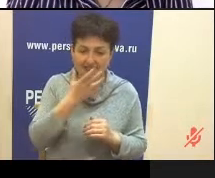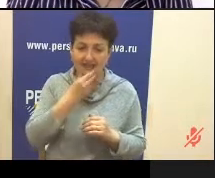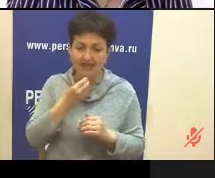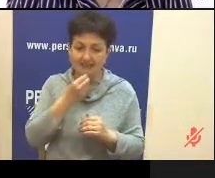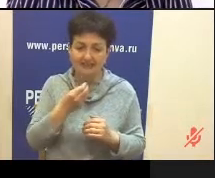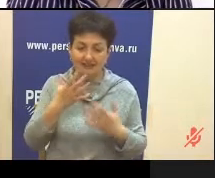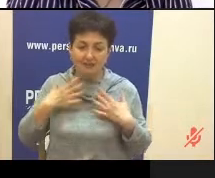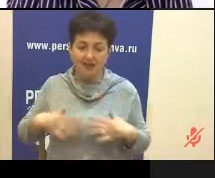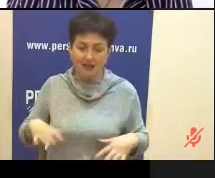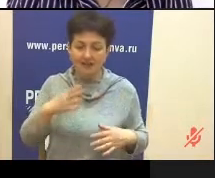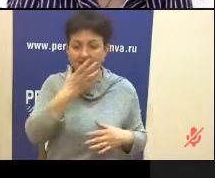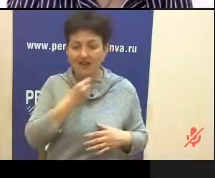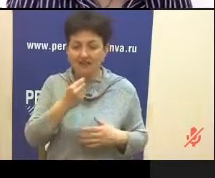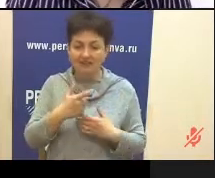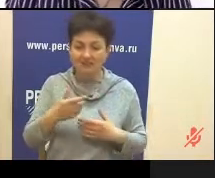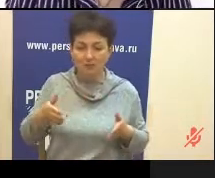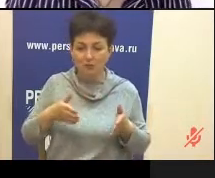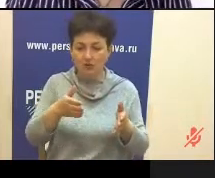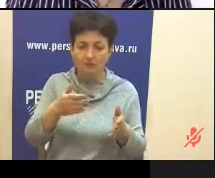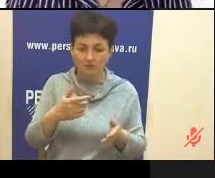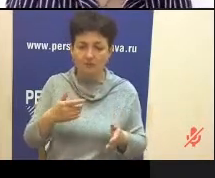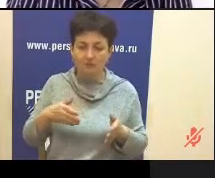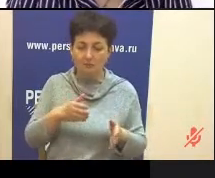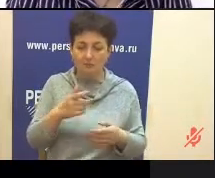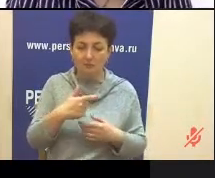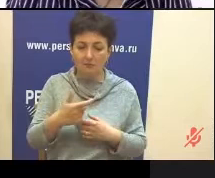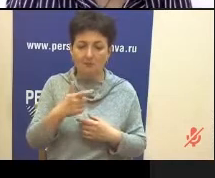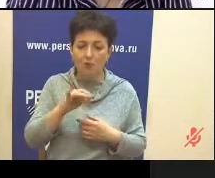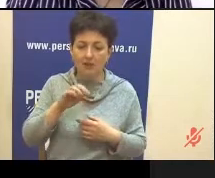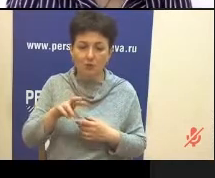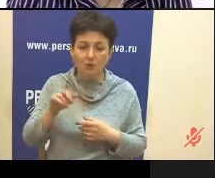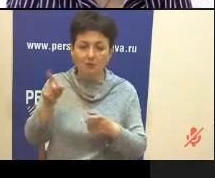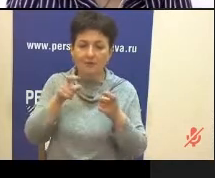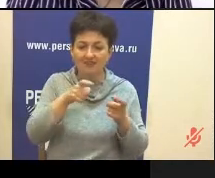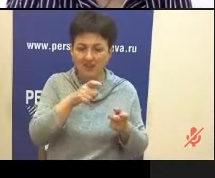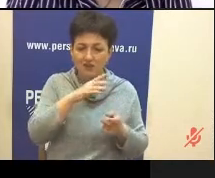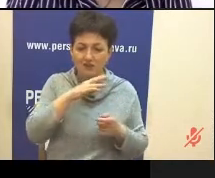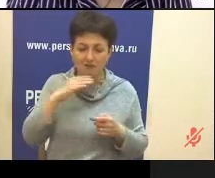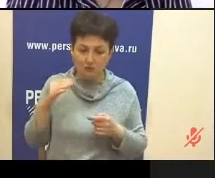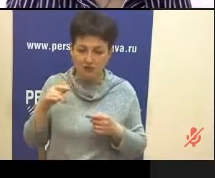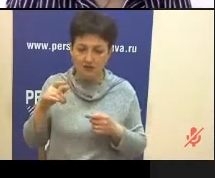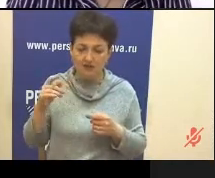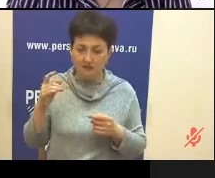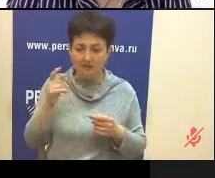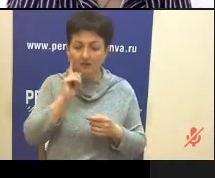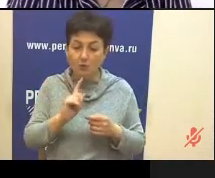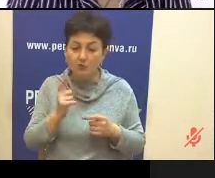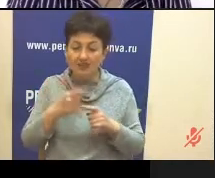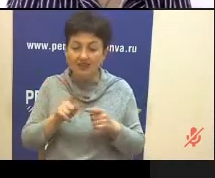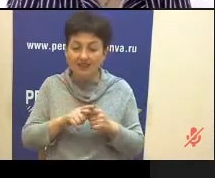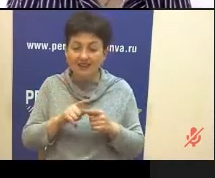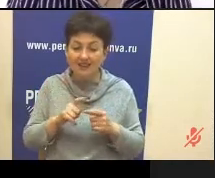красивом платье по красивому подиуму и привлечь как можно больше селебритис к организации, вкусно на самом деле